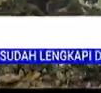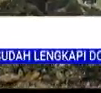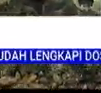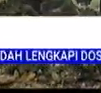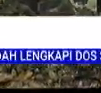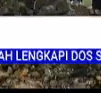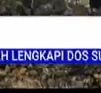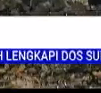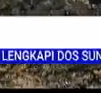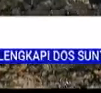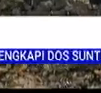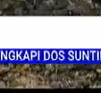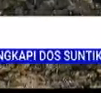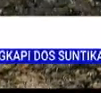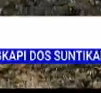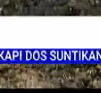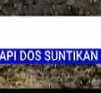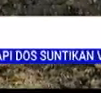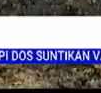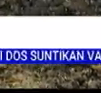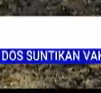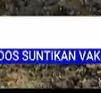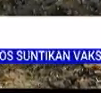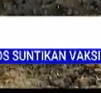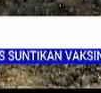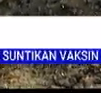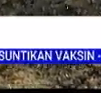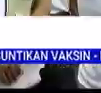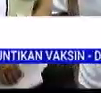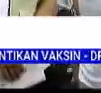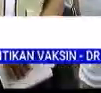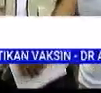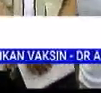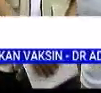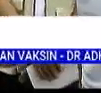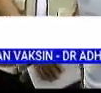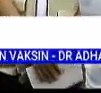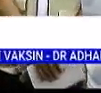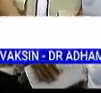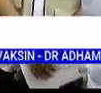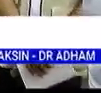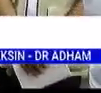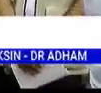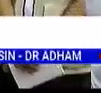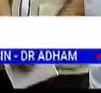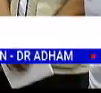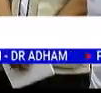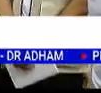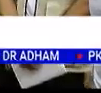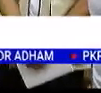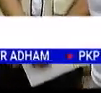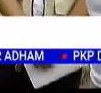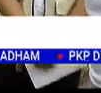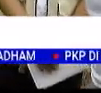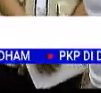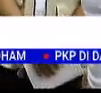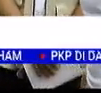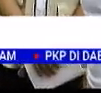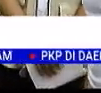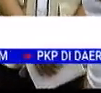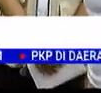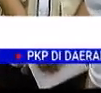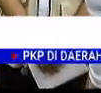dengan menanam pokok di tebing kolam takungan banjir Batu. Jelas Tan Sri Anwar, 1 juta pokok akan dapat